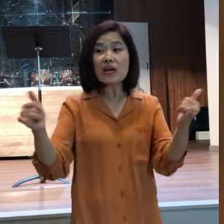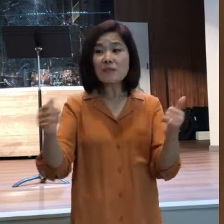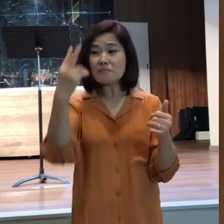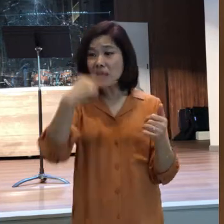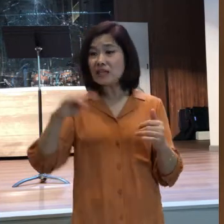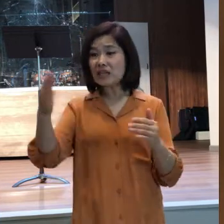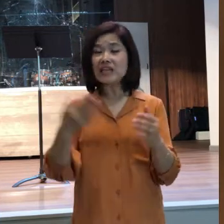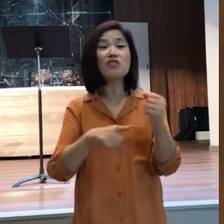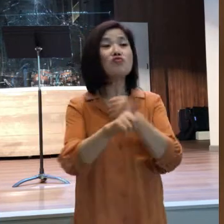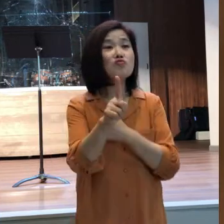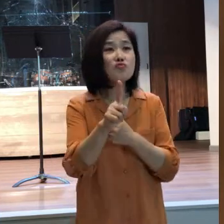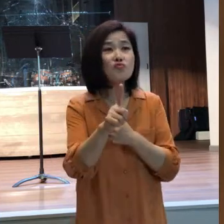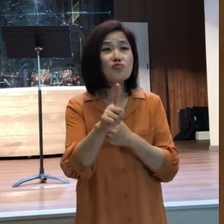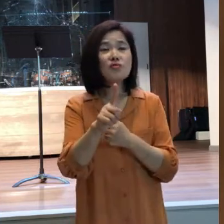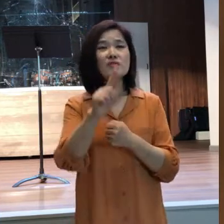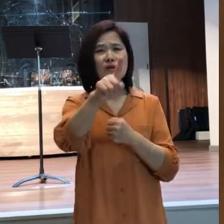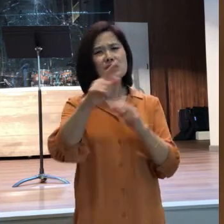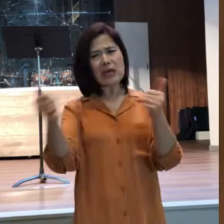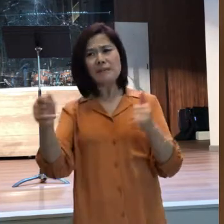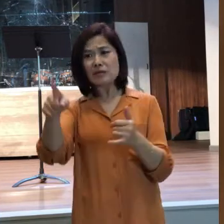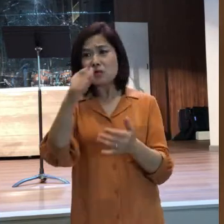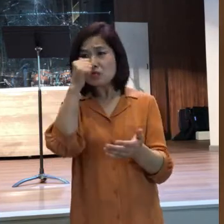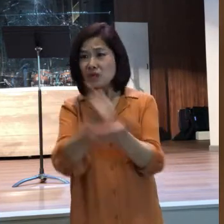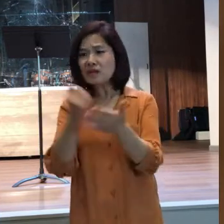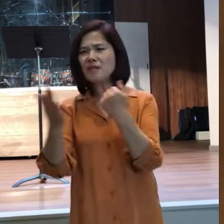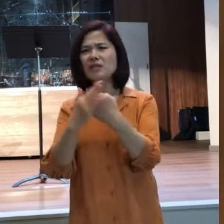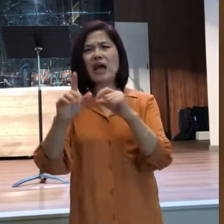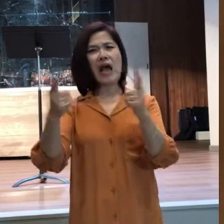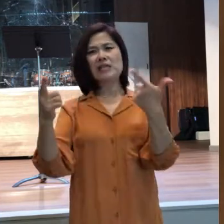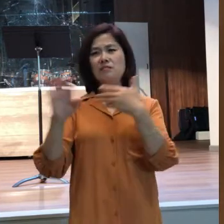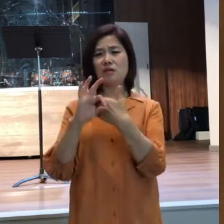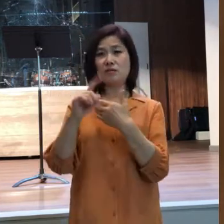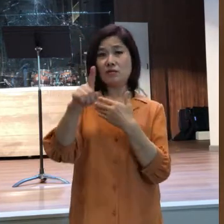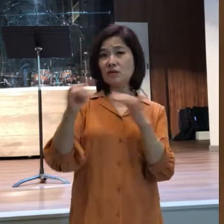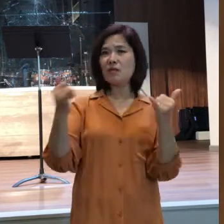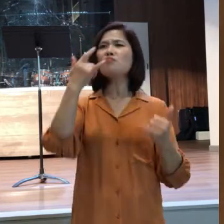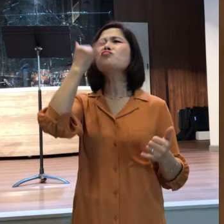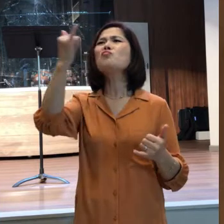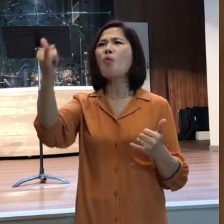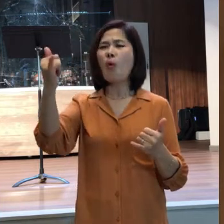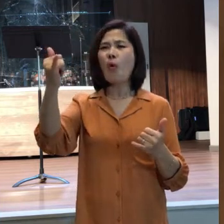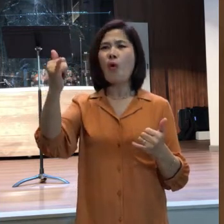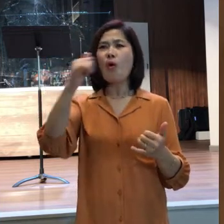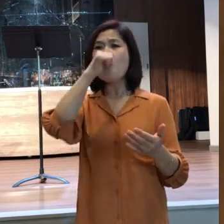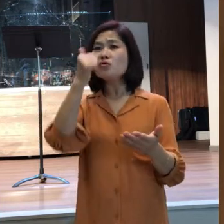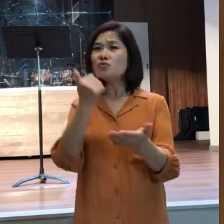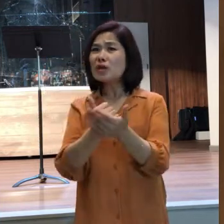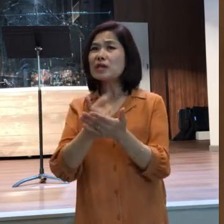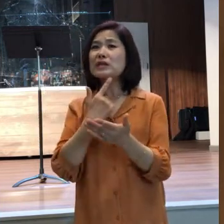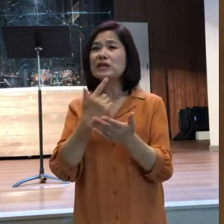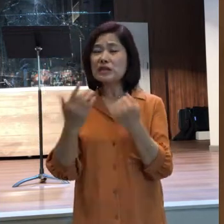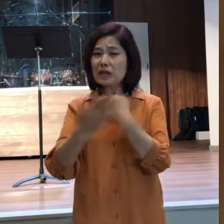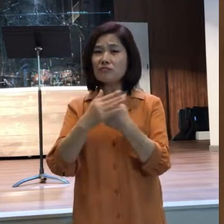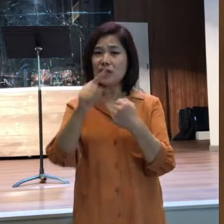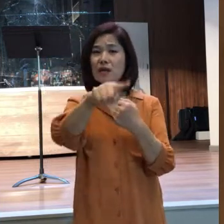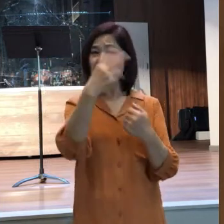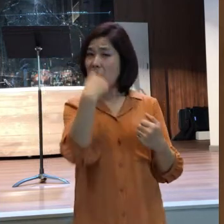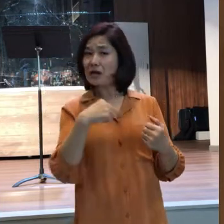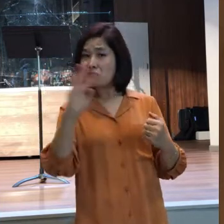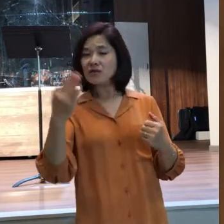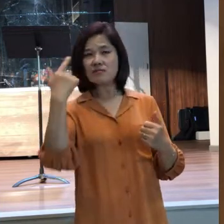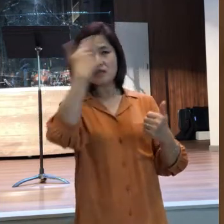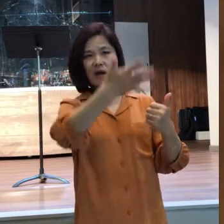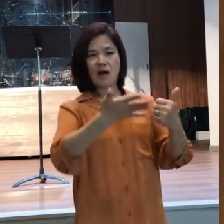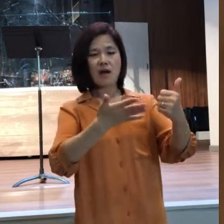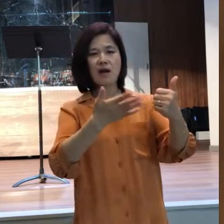사람이 맹인된 것은 저 사람의 죄 때문입니까? 아니면 저 사람의 부모가 지은 죄 때문입니까?